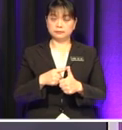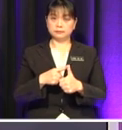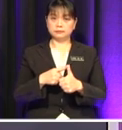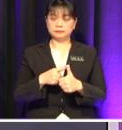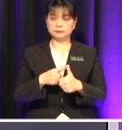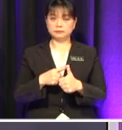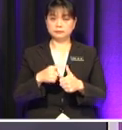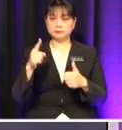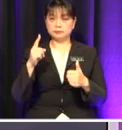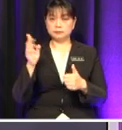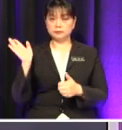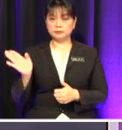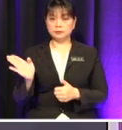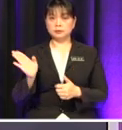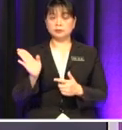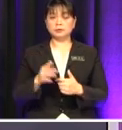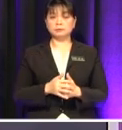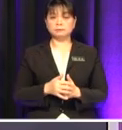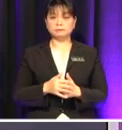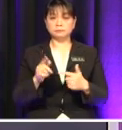yang kedua toteps